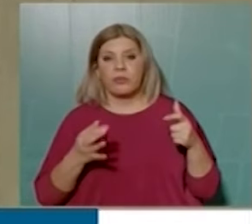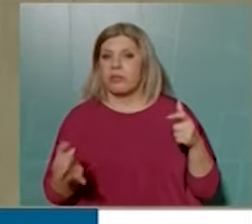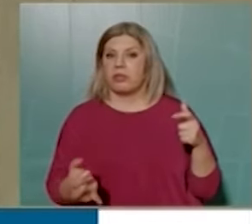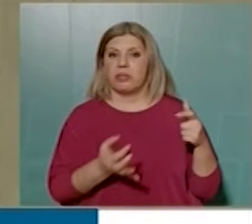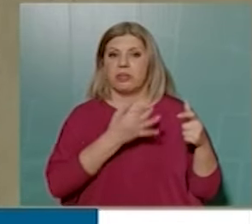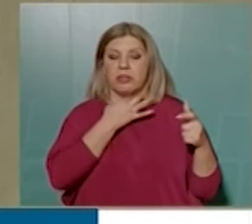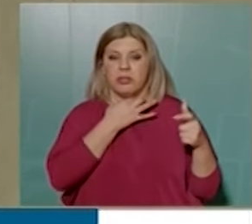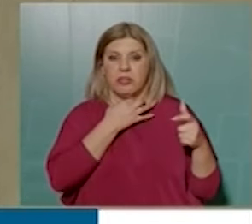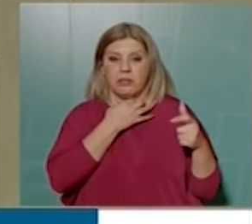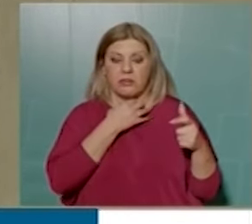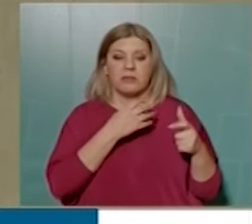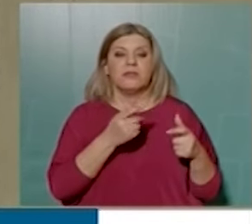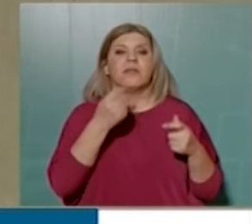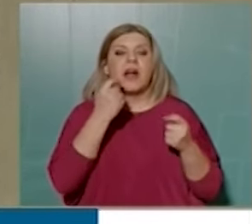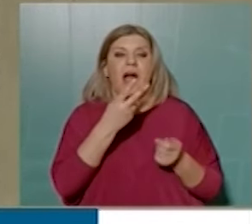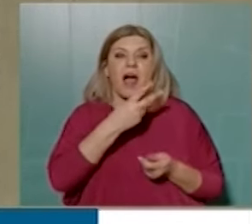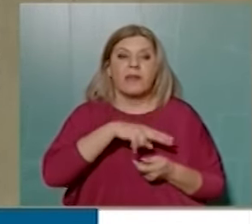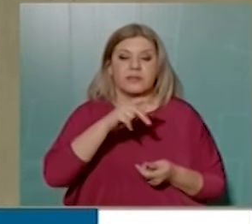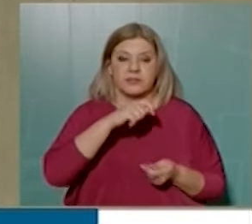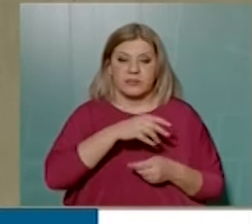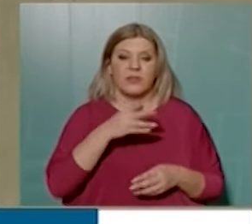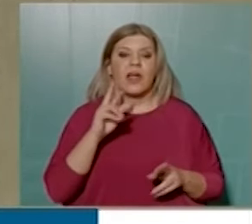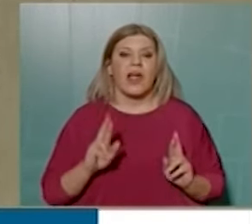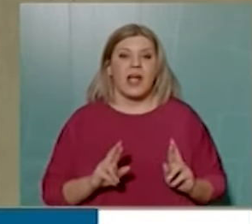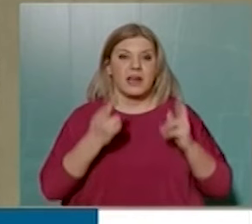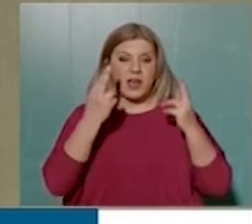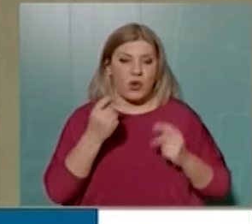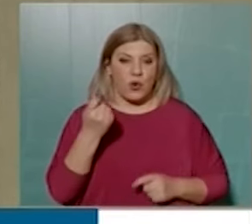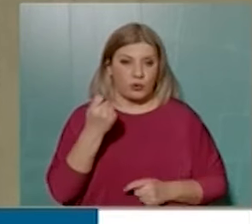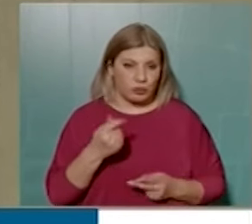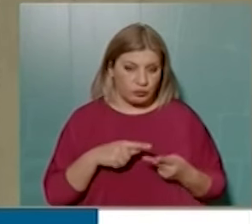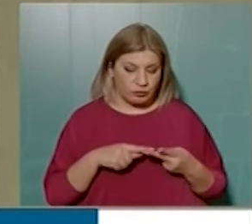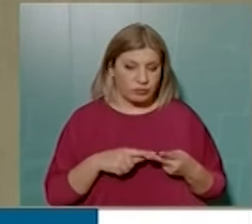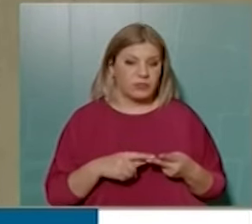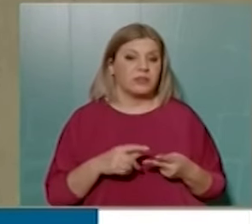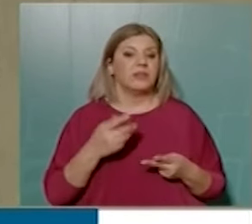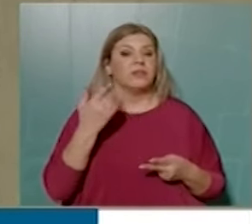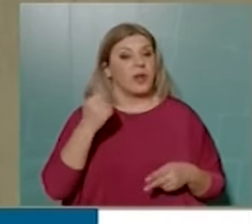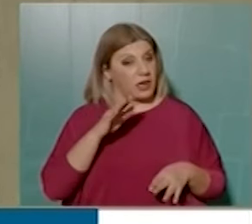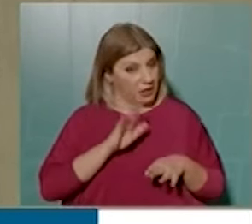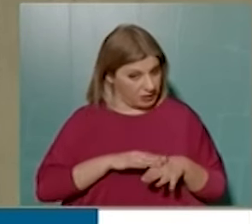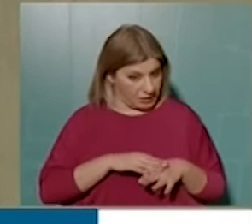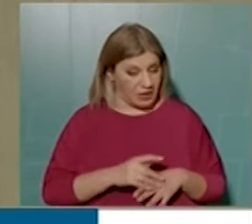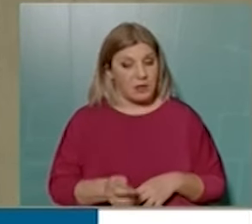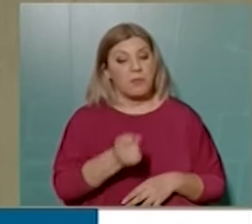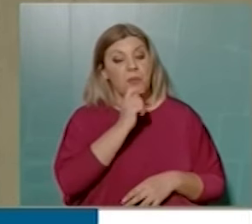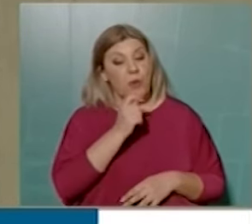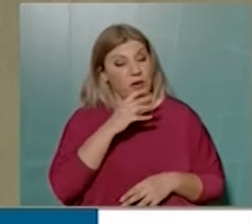να αντιμετωπίσουν τις υπέρογκες αυξήσεις στο ενεργειακό κόστος που έχουν αιτίες την